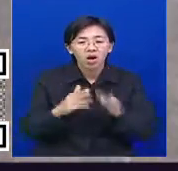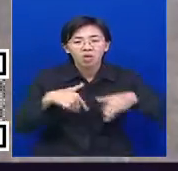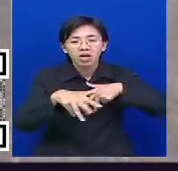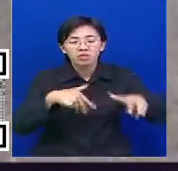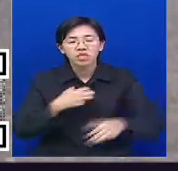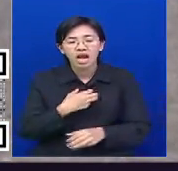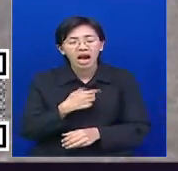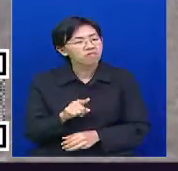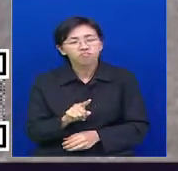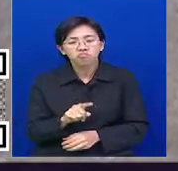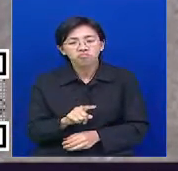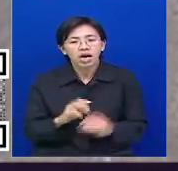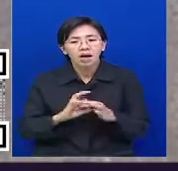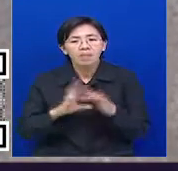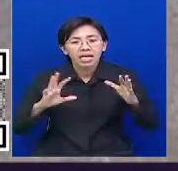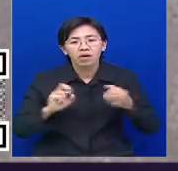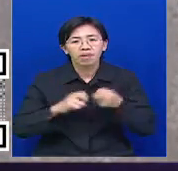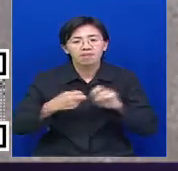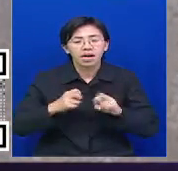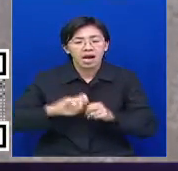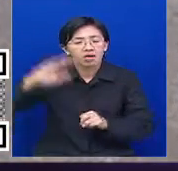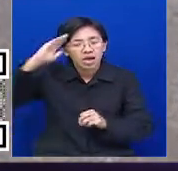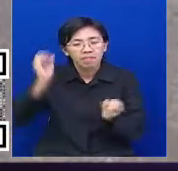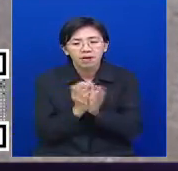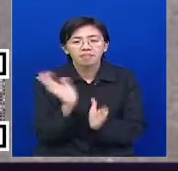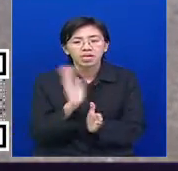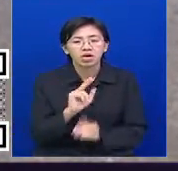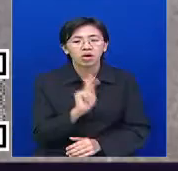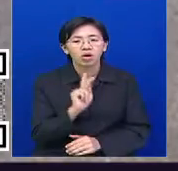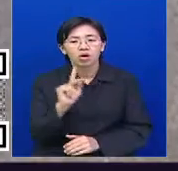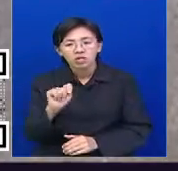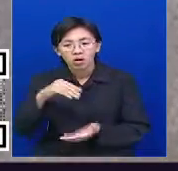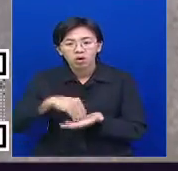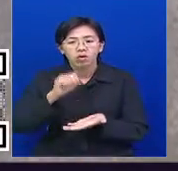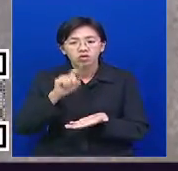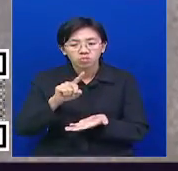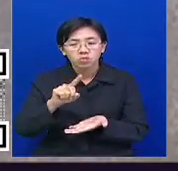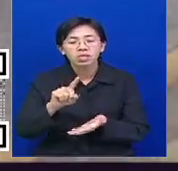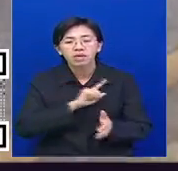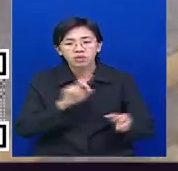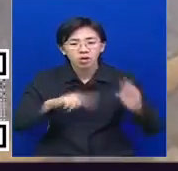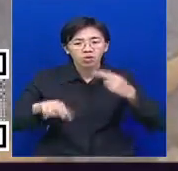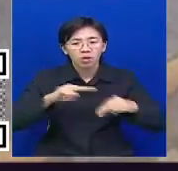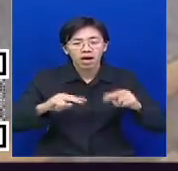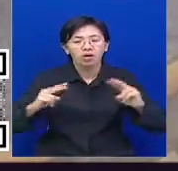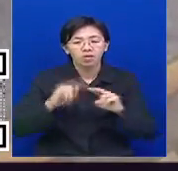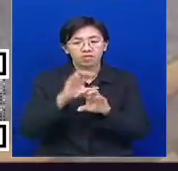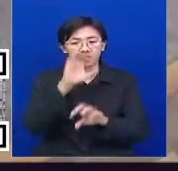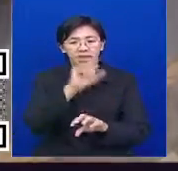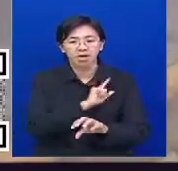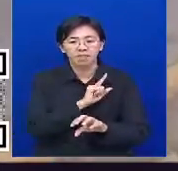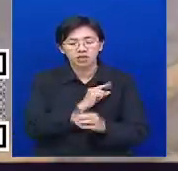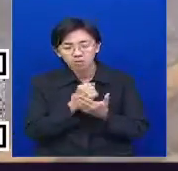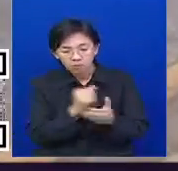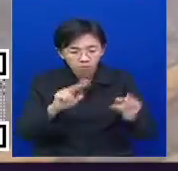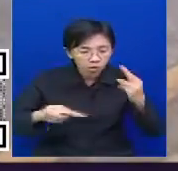ลักษณ์ที่มีเกี่ยวข้องกับความมั่นคงซึ่งก็เป็นอำนาจของกกต.และก็ศูนย์รักษาความสงบประชามติของกระทรวงมหาดไทยที่จะเข้าไป